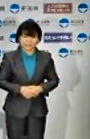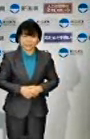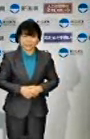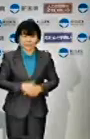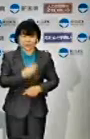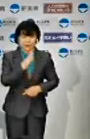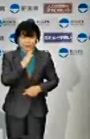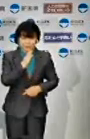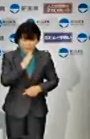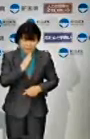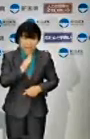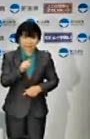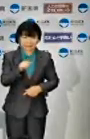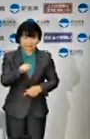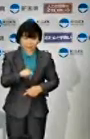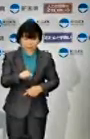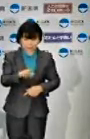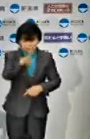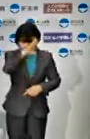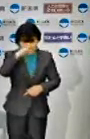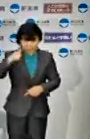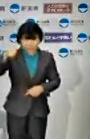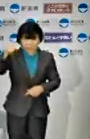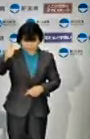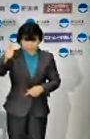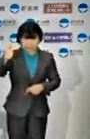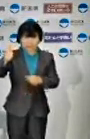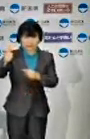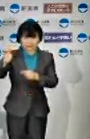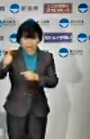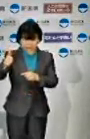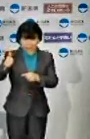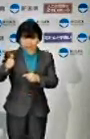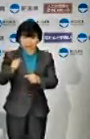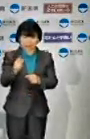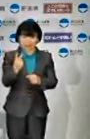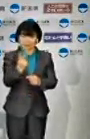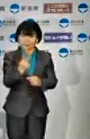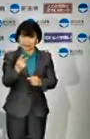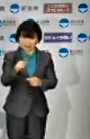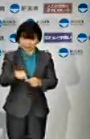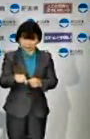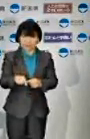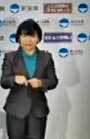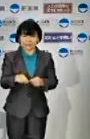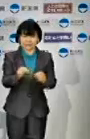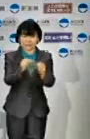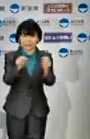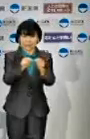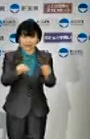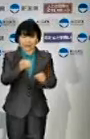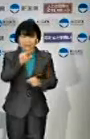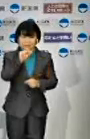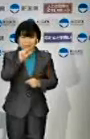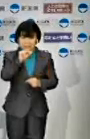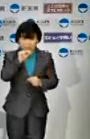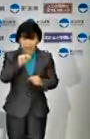本当にこ のアンバサダーに就任していただきました結果ですね、ツイッターのフォロワー数とかです